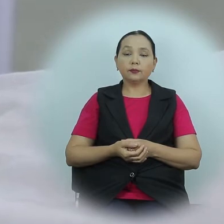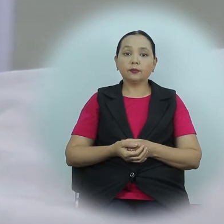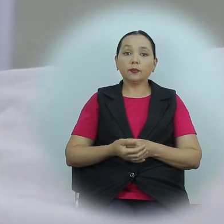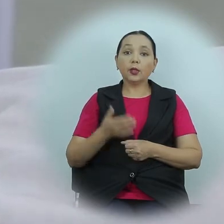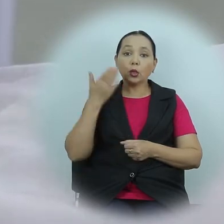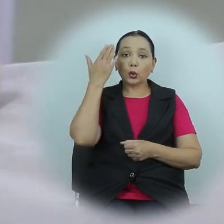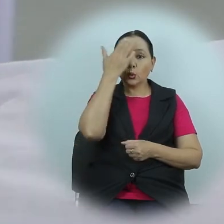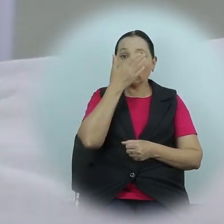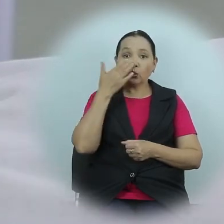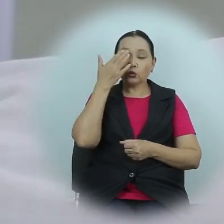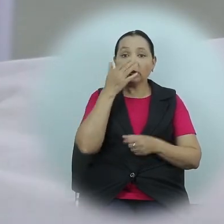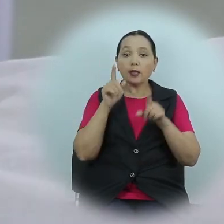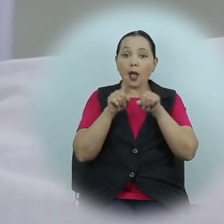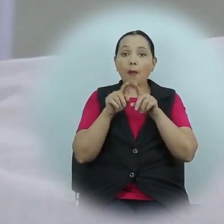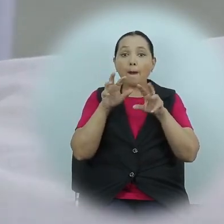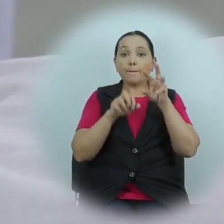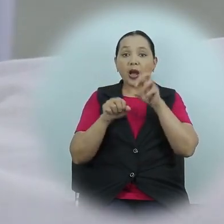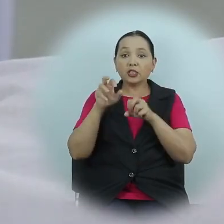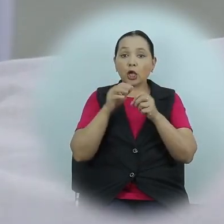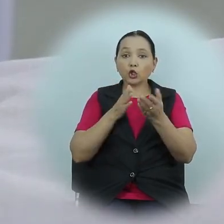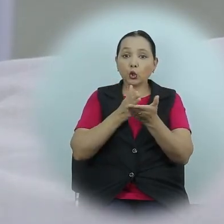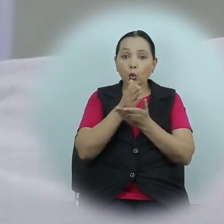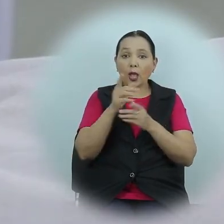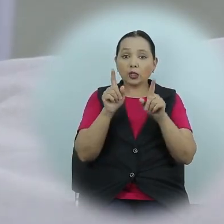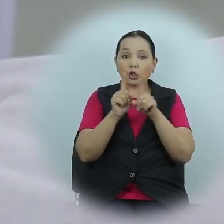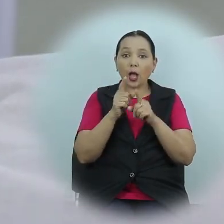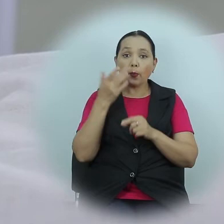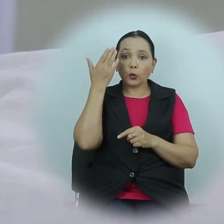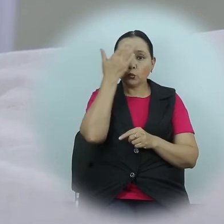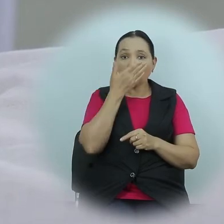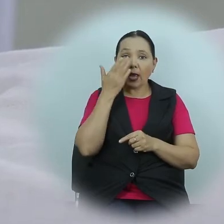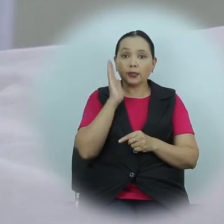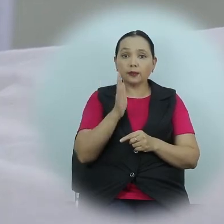Yuvishni ham massaj yo'nalishi bo'yicha yuviladi.